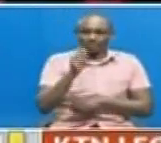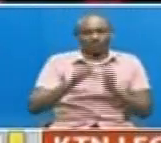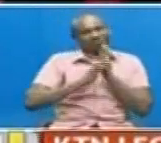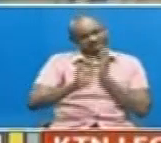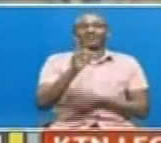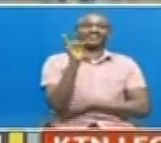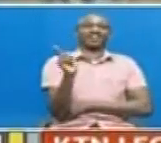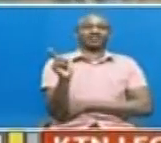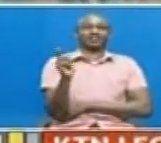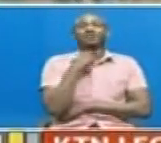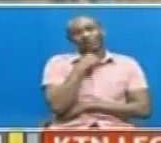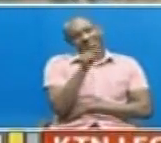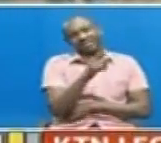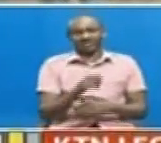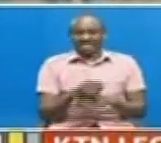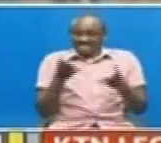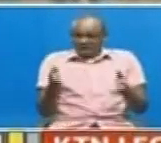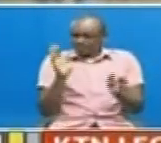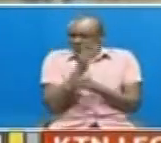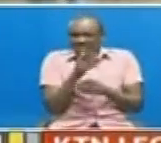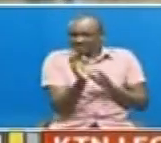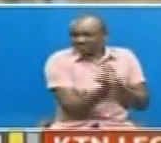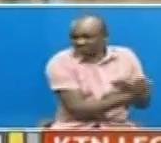what I want. Na mbali na muziki,